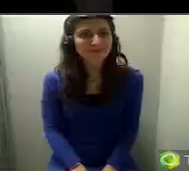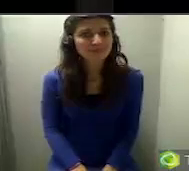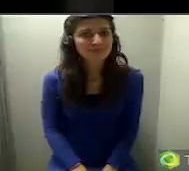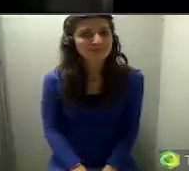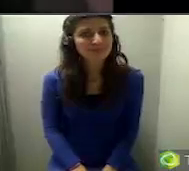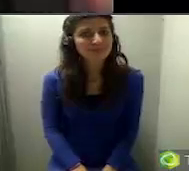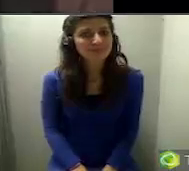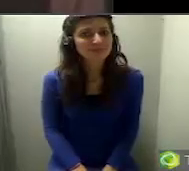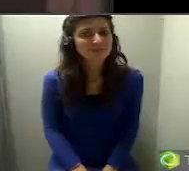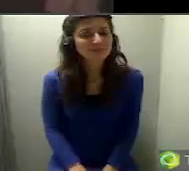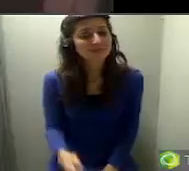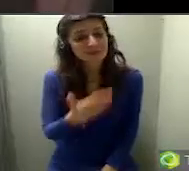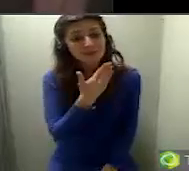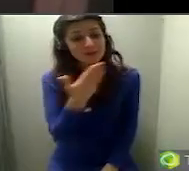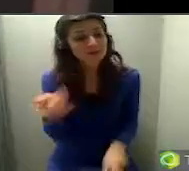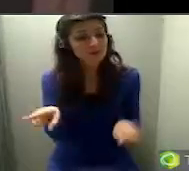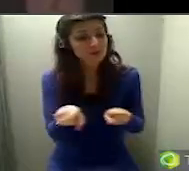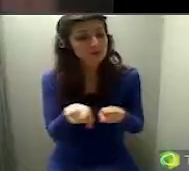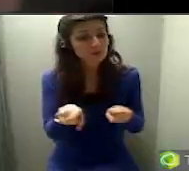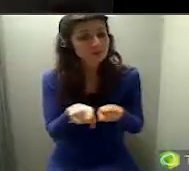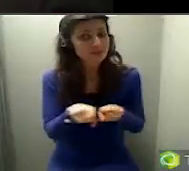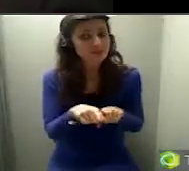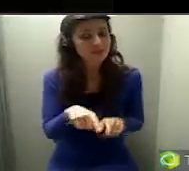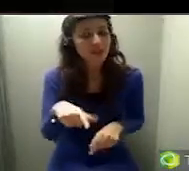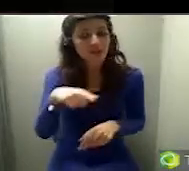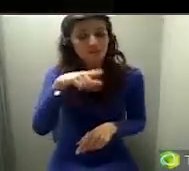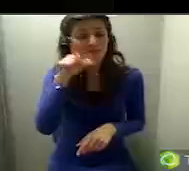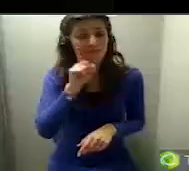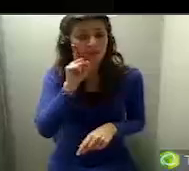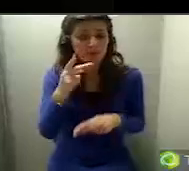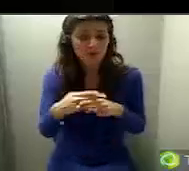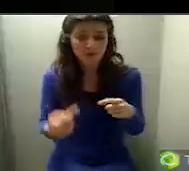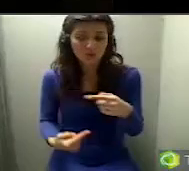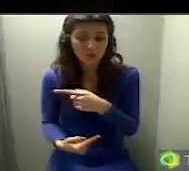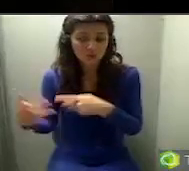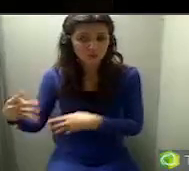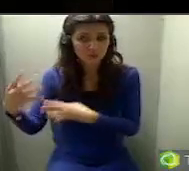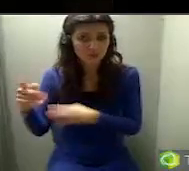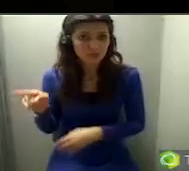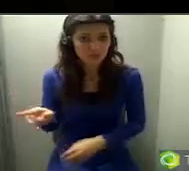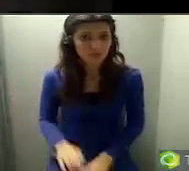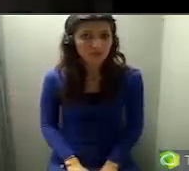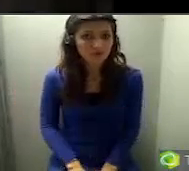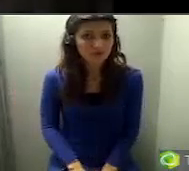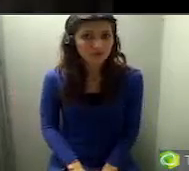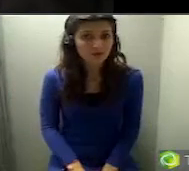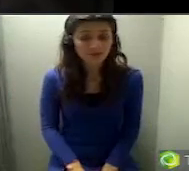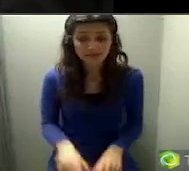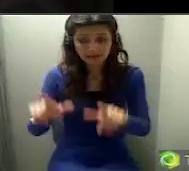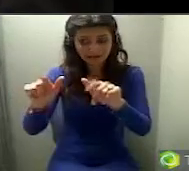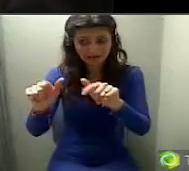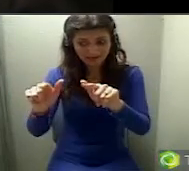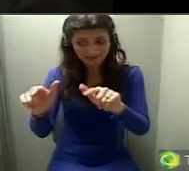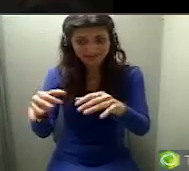On voulait remercier aussi chaleureusement Laurence Garfield, qui est la paysagiste avec laquelle nous travaillons et qui est dans la salle. Et je voulais